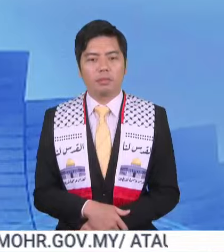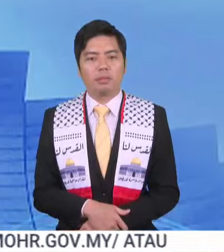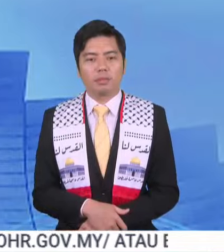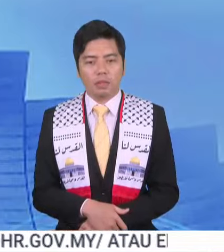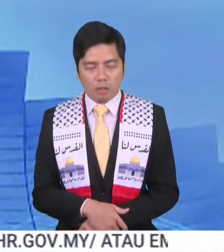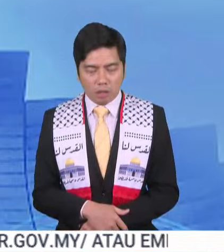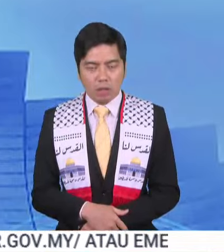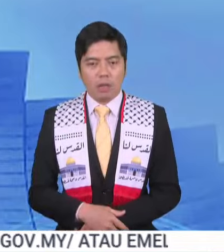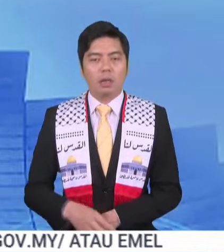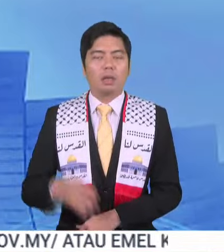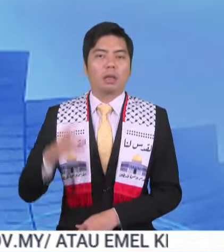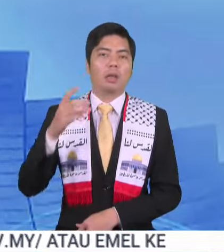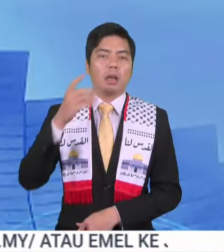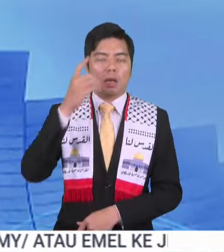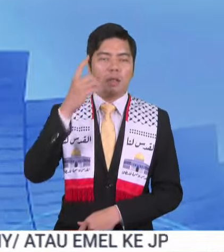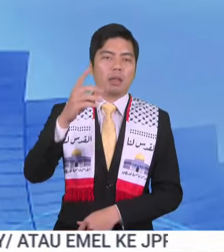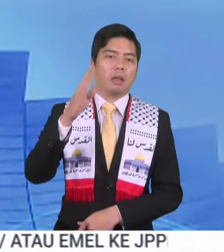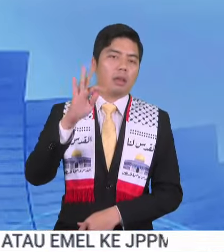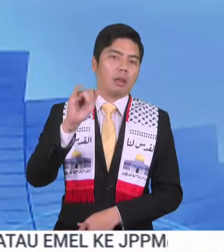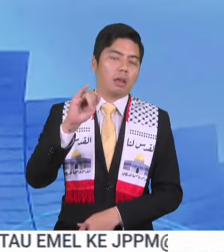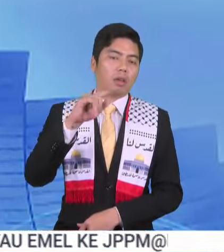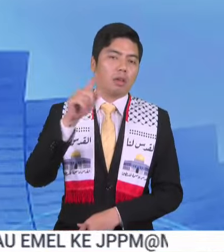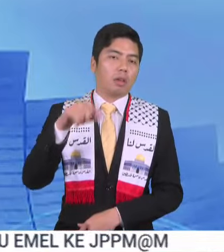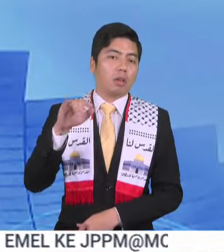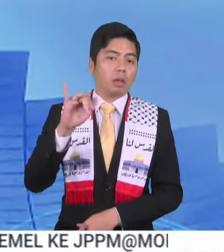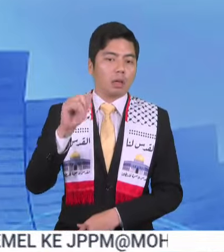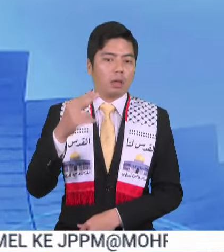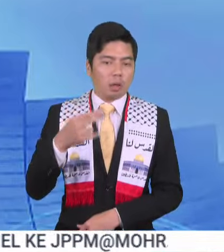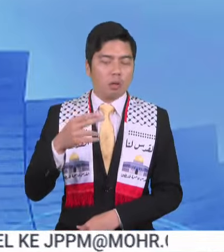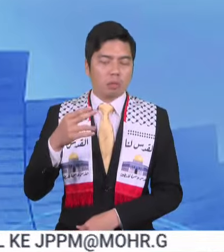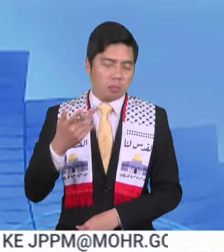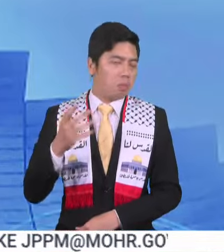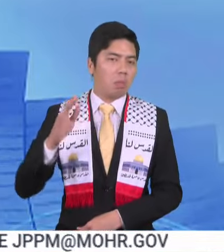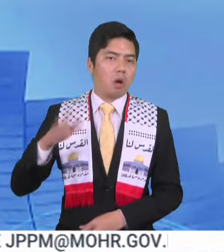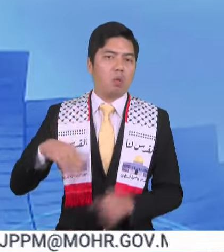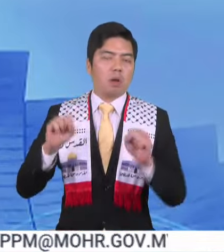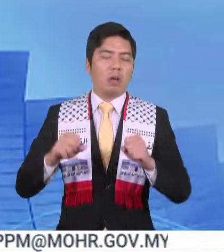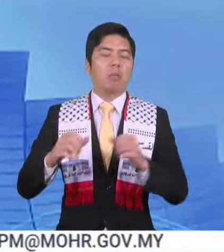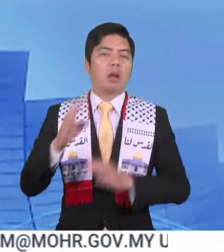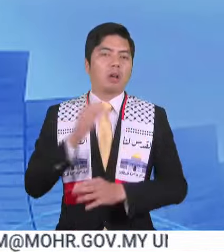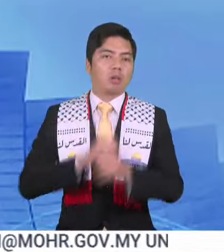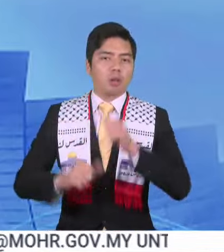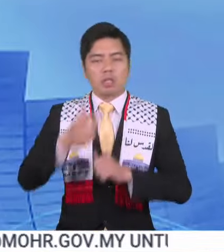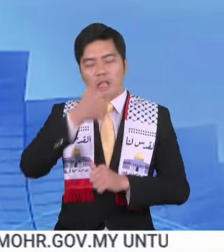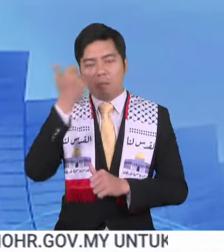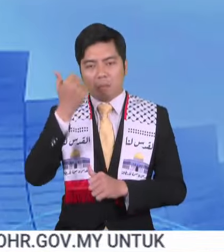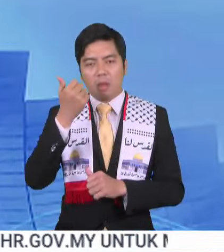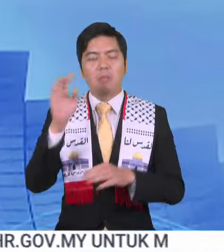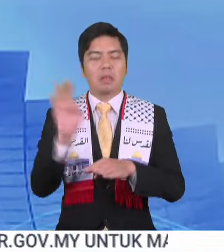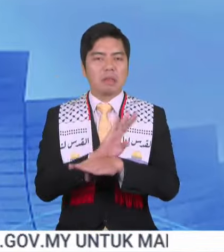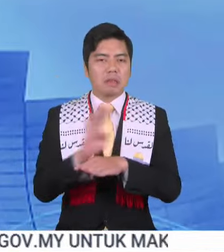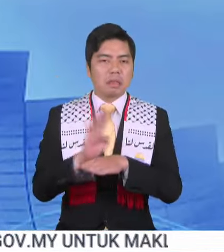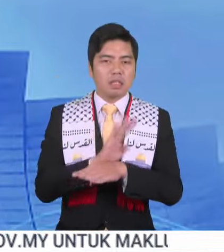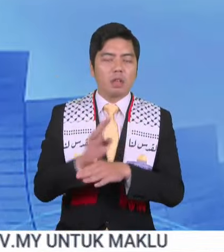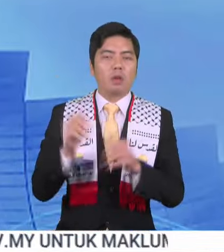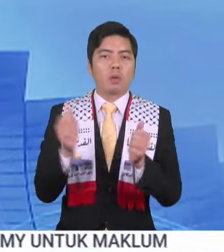Hasrat Datin Fauzia Gaus untuk kembali berlakon masih belum kesampaian kerana sibuk menguruskan keluarga dan perniagaannya.